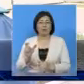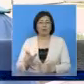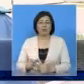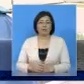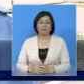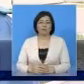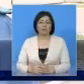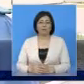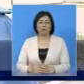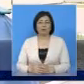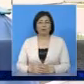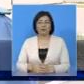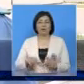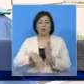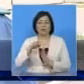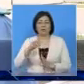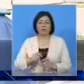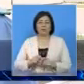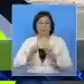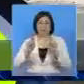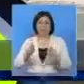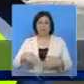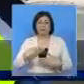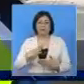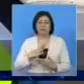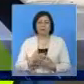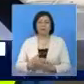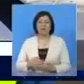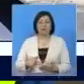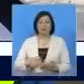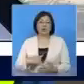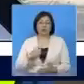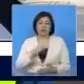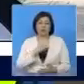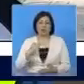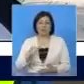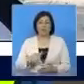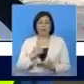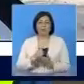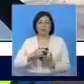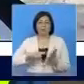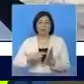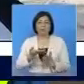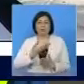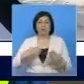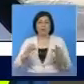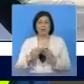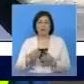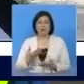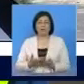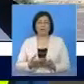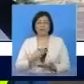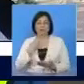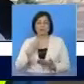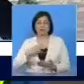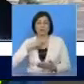отличившимся, выданы грамоты и денежные поощрения. Наша самая главная цель нашей группы – это привлечь